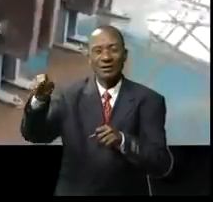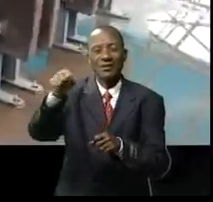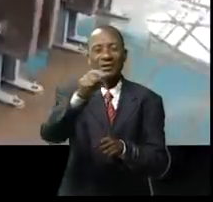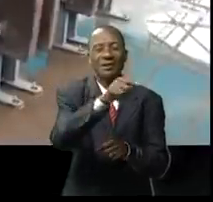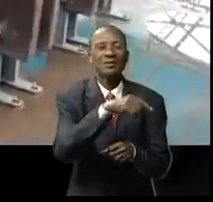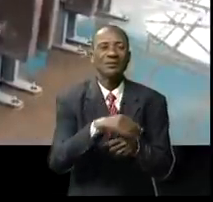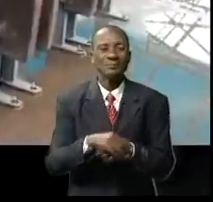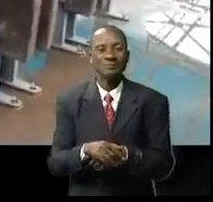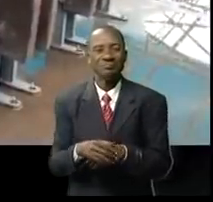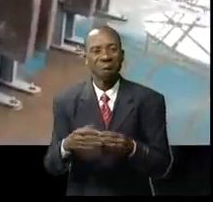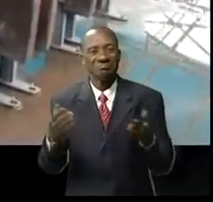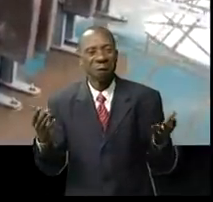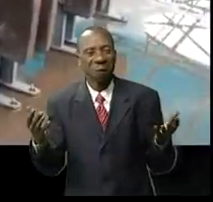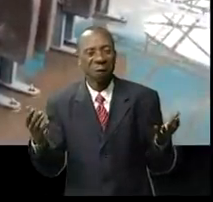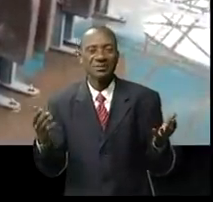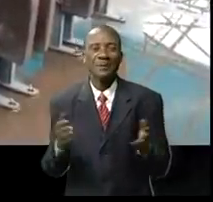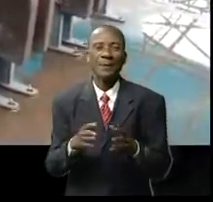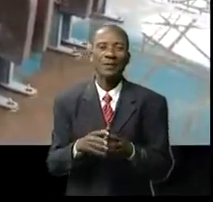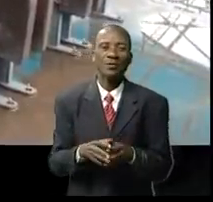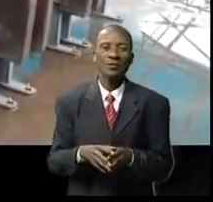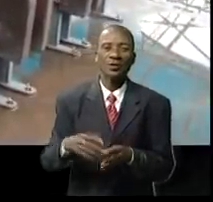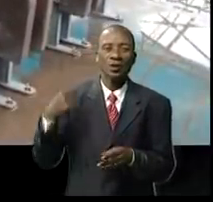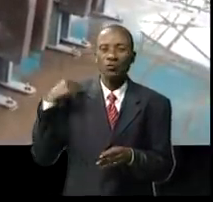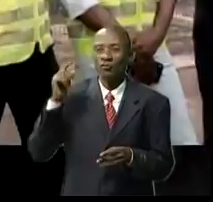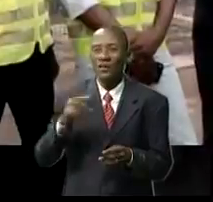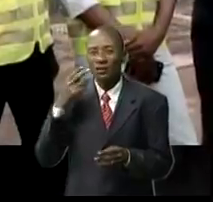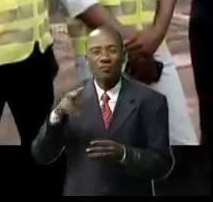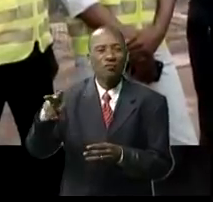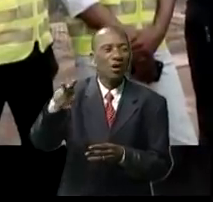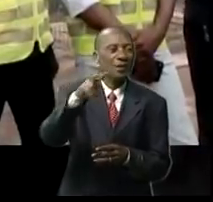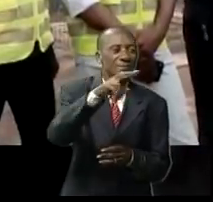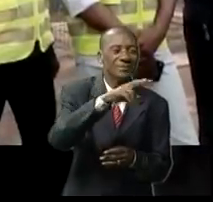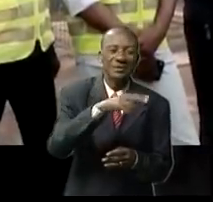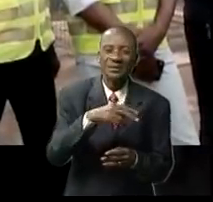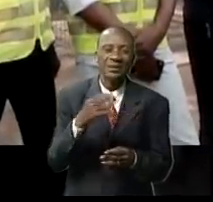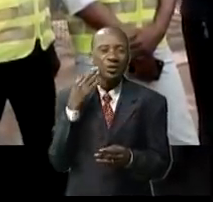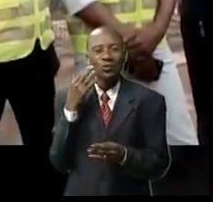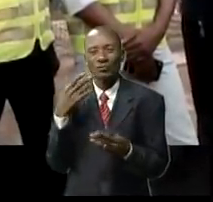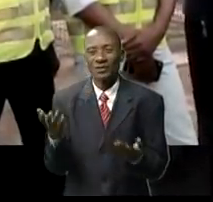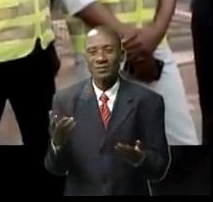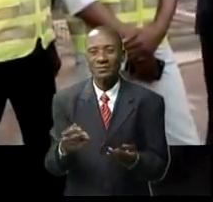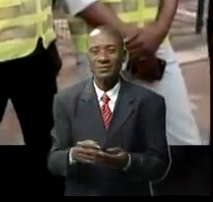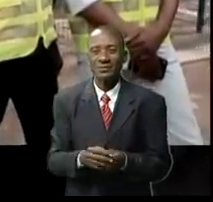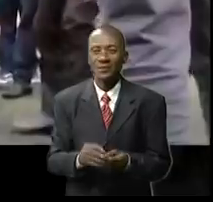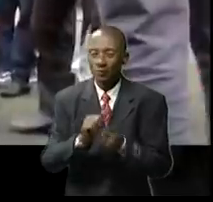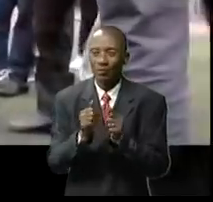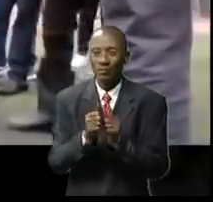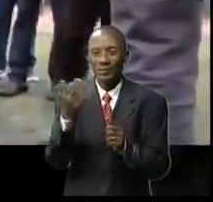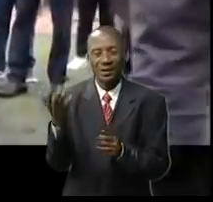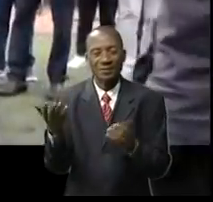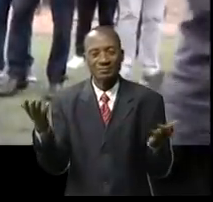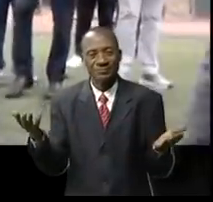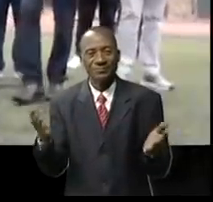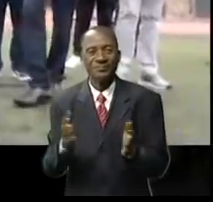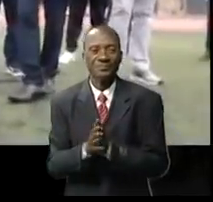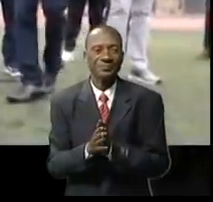gardien du stade impayé. Face à ces constats amers, Jeannette Longa Moussamba a fait une promesse ferme. Il y a ce gardien